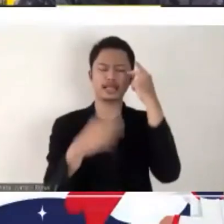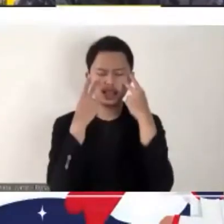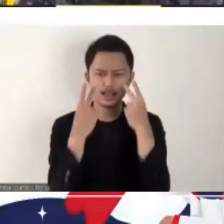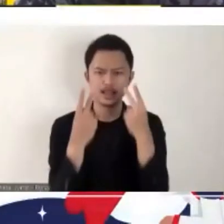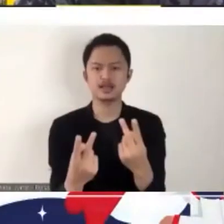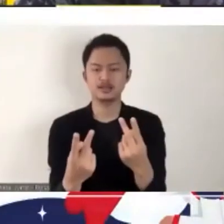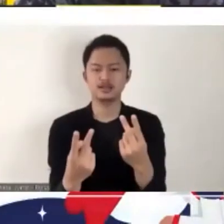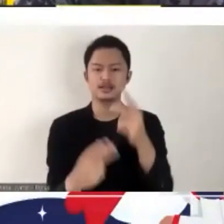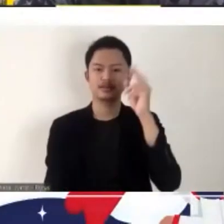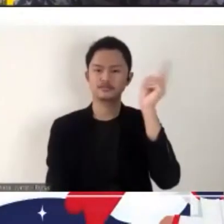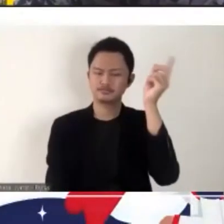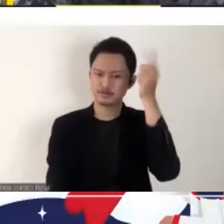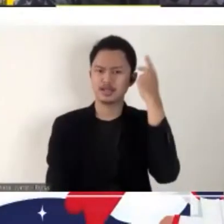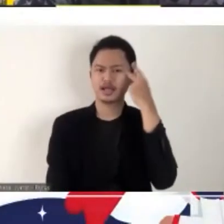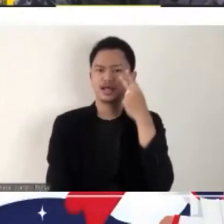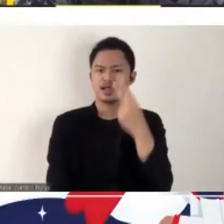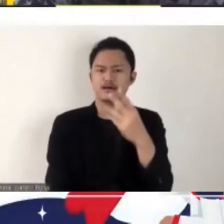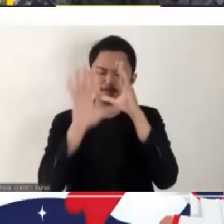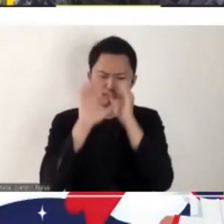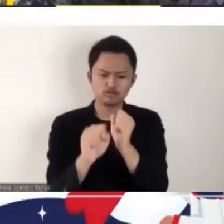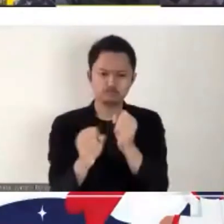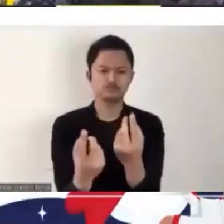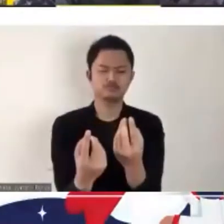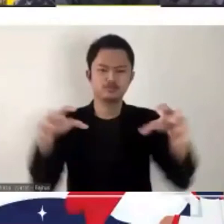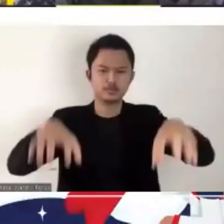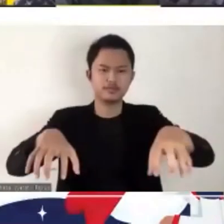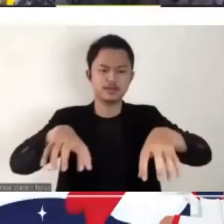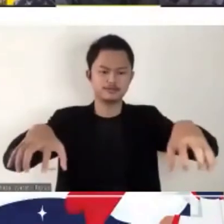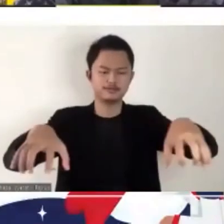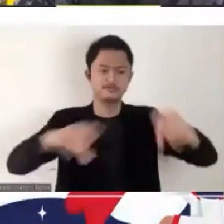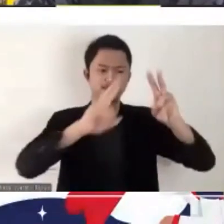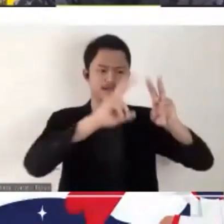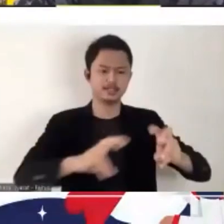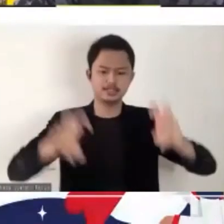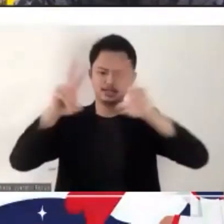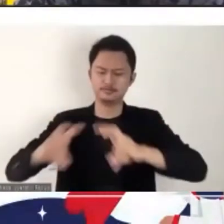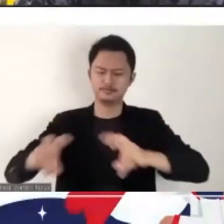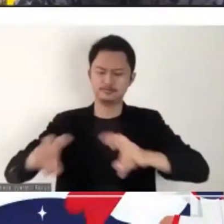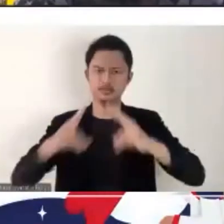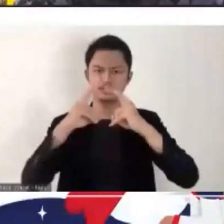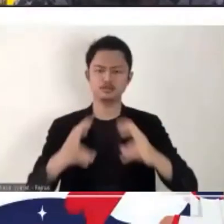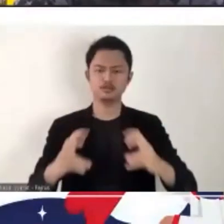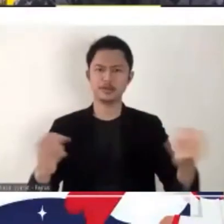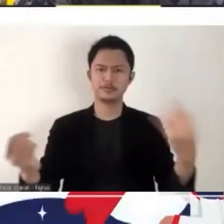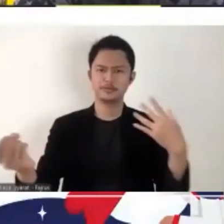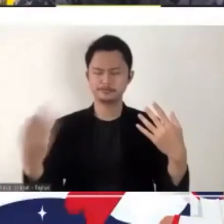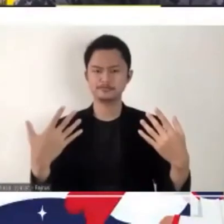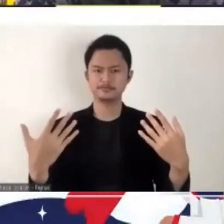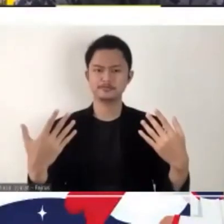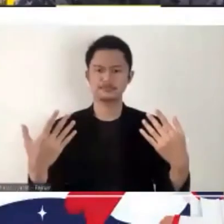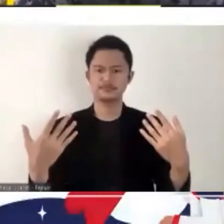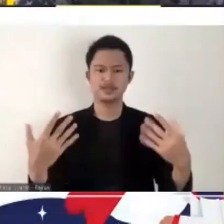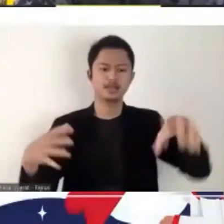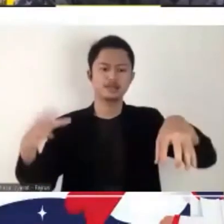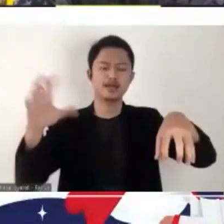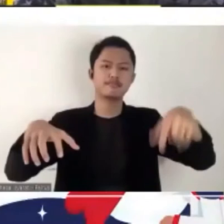besar ya karena memang ada beberapa hasil kajian maupun hasil survei memenuhi kedua daerah